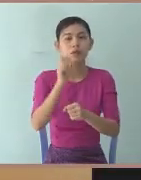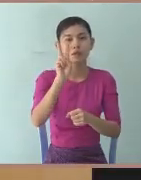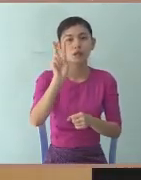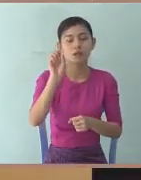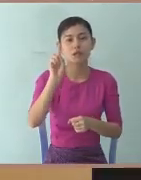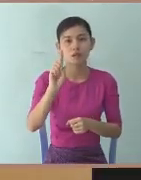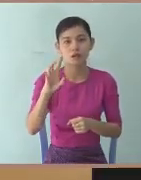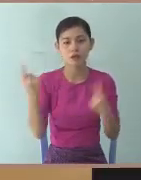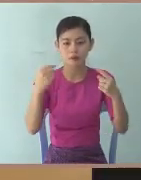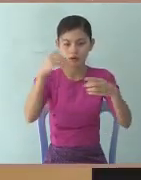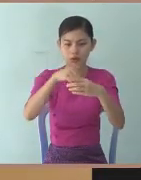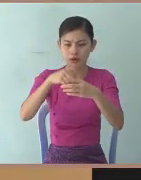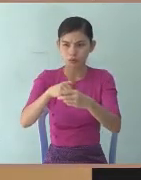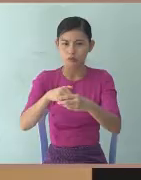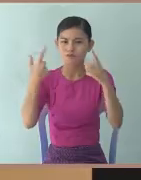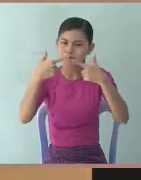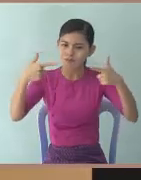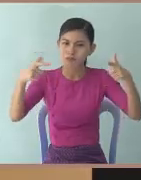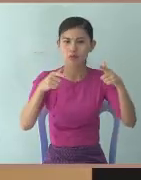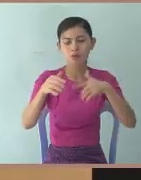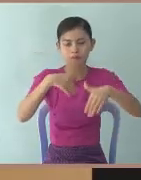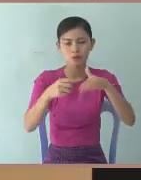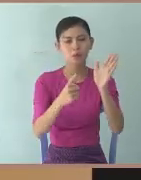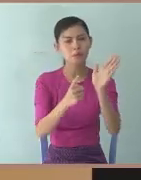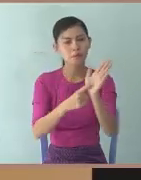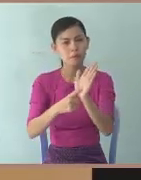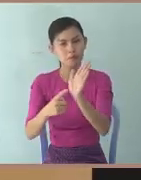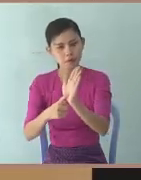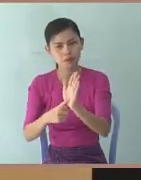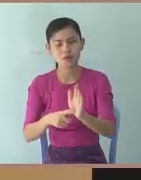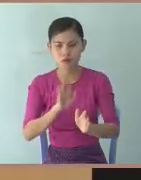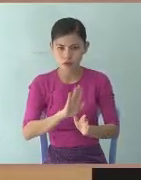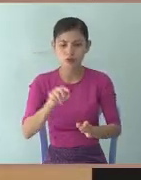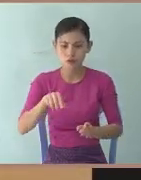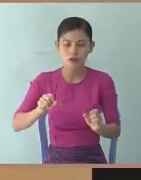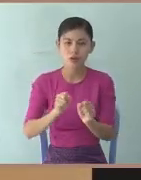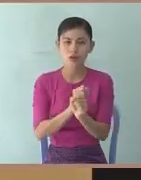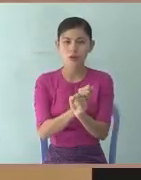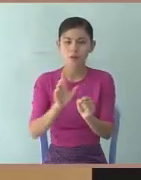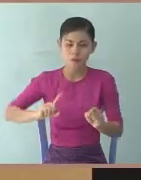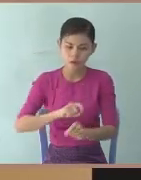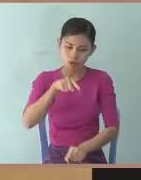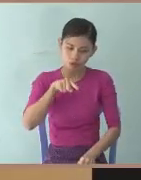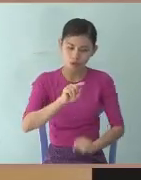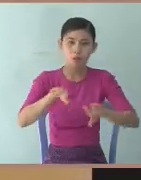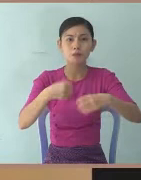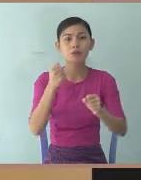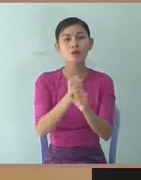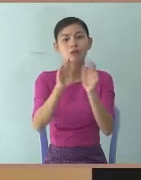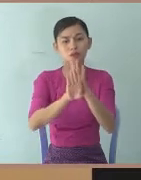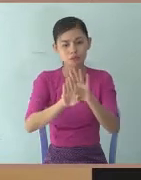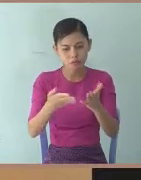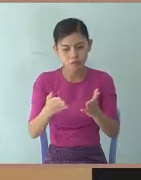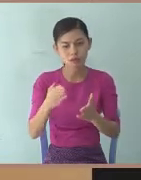ဆိုတော့2015မှာလှုပ်သွားတာလင်းလင်းရှင်းရှင်းနဲ့ဟိုမြင်မြင်တတလှုပ်ရတာပေါ့လှုပ်လှုပ်လှက်လှုပ်ခင်းရတာအခုချိန်က COVID လည်းဖြစ်တဲ့အချိန်ဆို